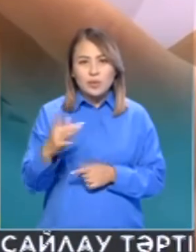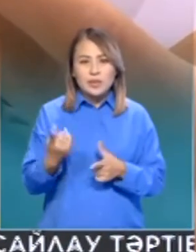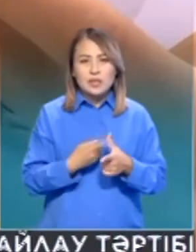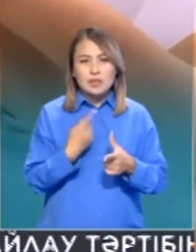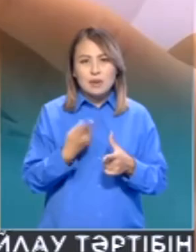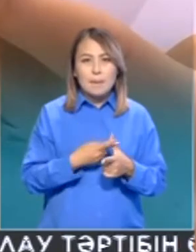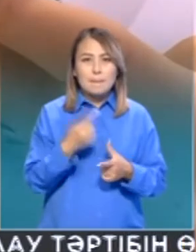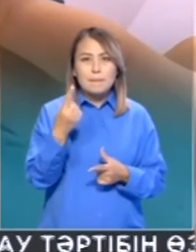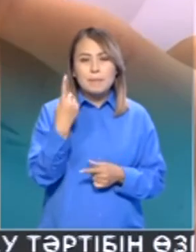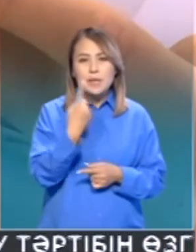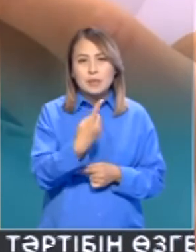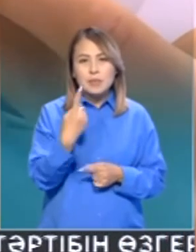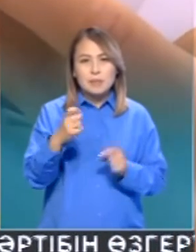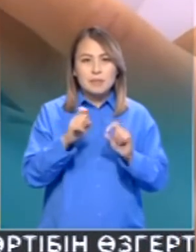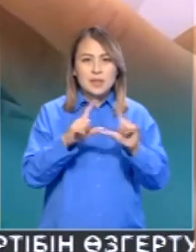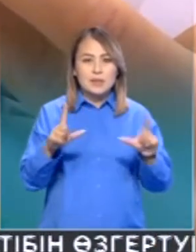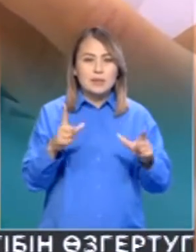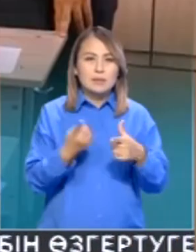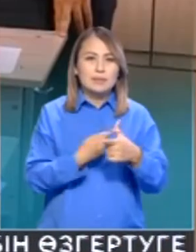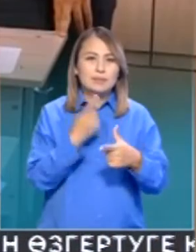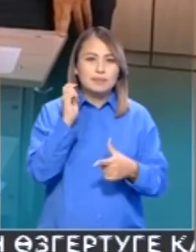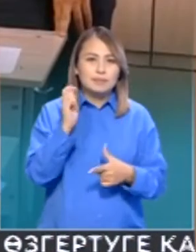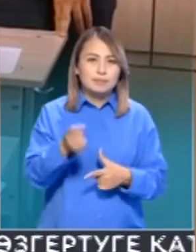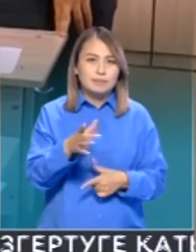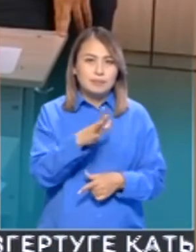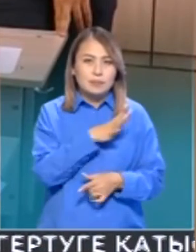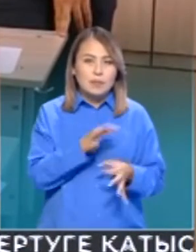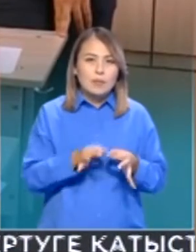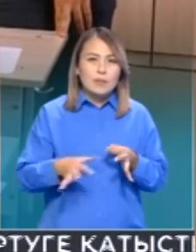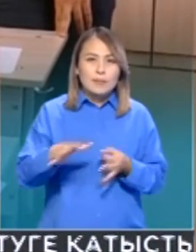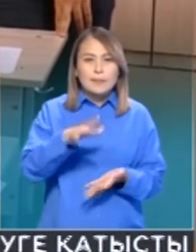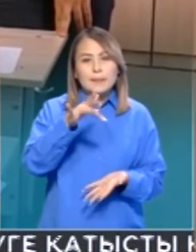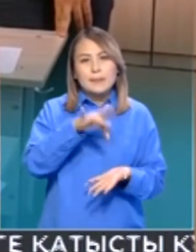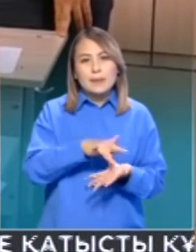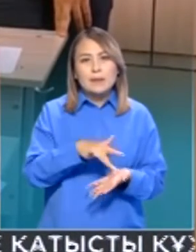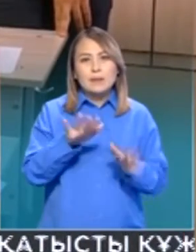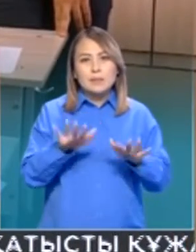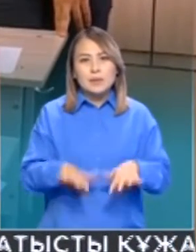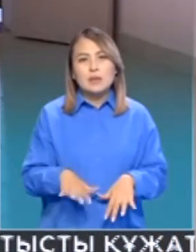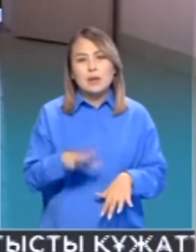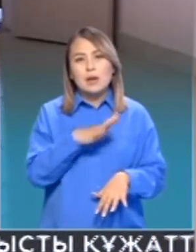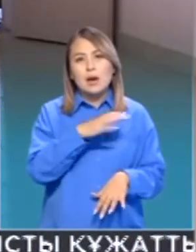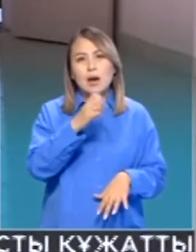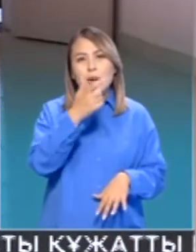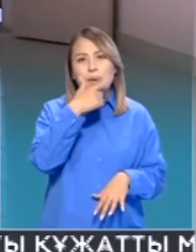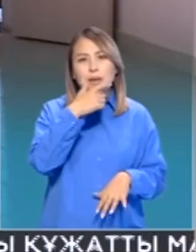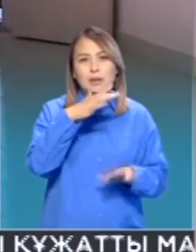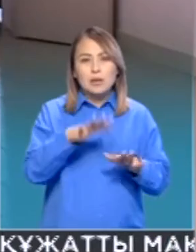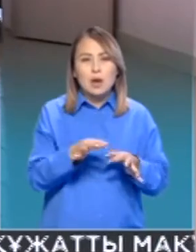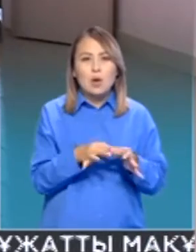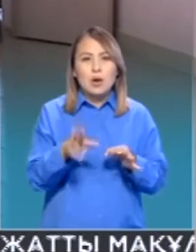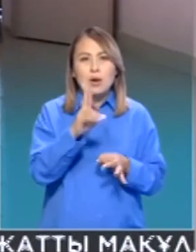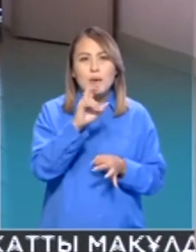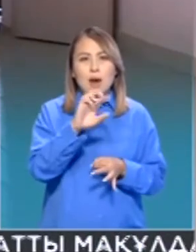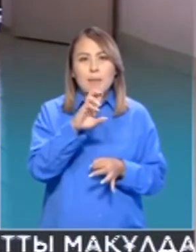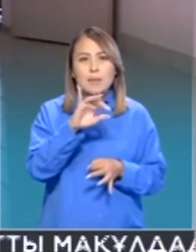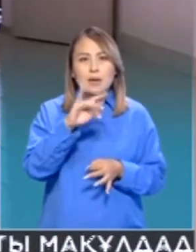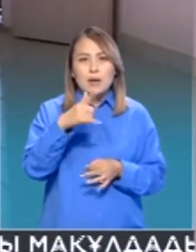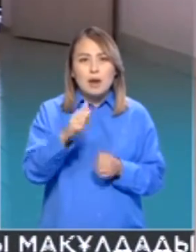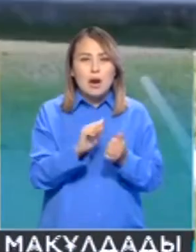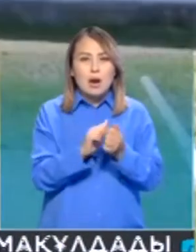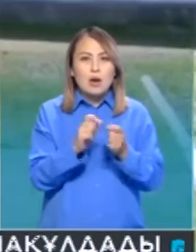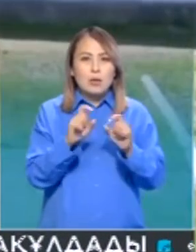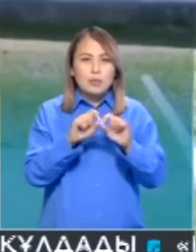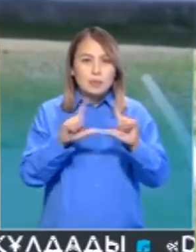есімін бір-бір мектеп иеленді. Білім ордалары облыс, аудан орталықтарында орналасқан. Ал Амангелді ауданы Қабырға ауылындағы